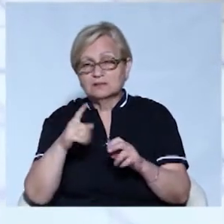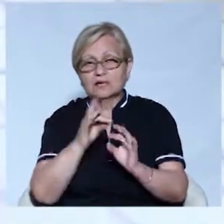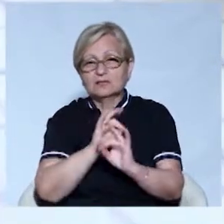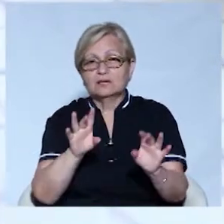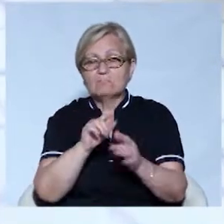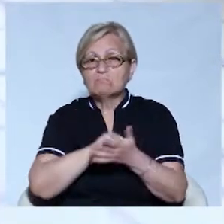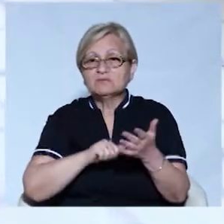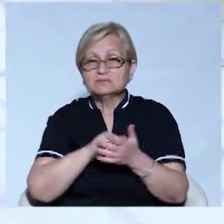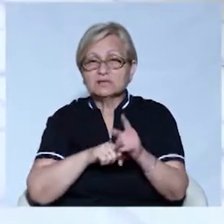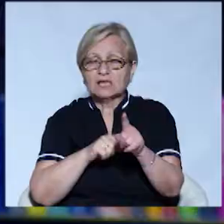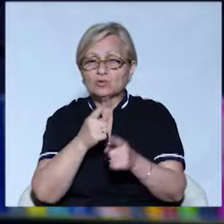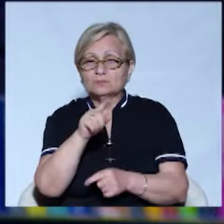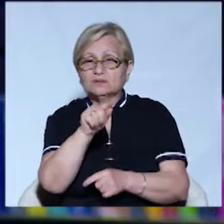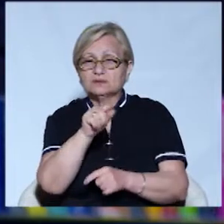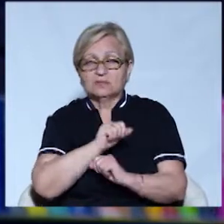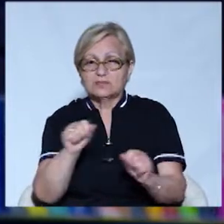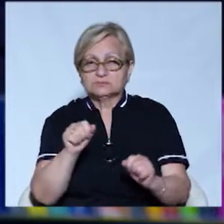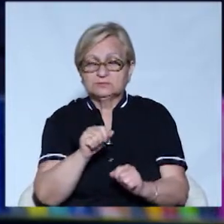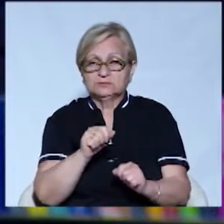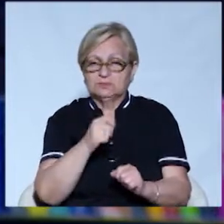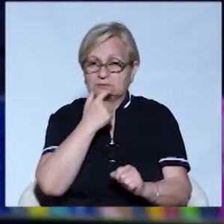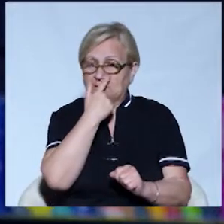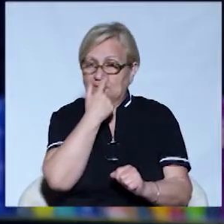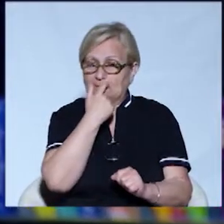ავხსნათ მიზეზი, რატომ არის ეს შეცდომა.